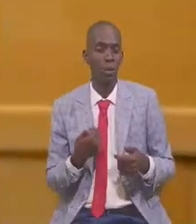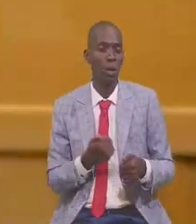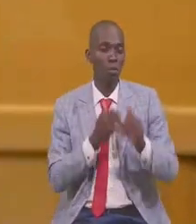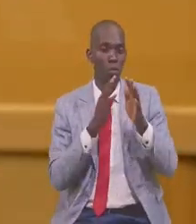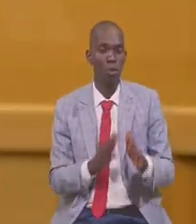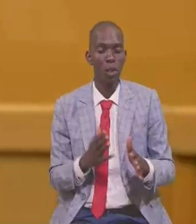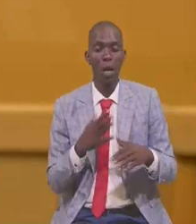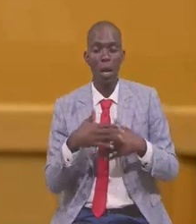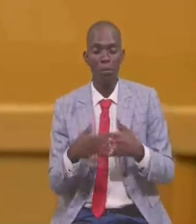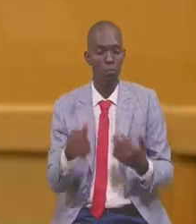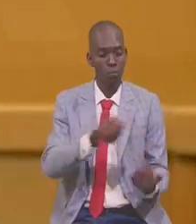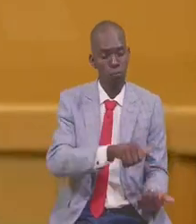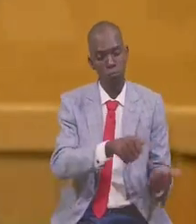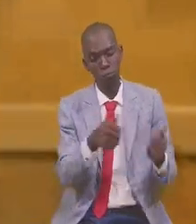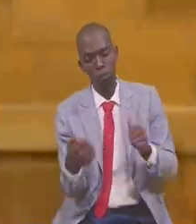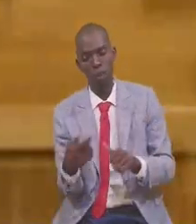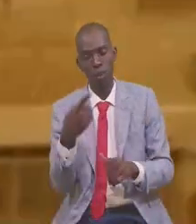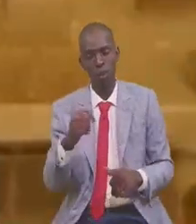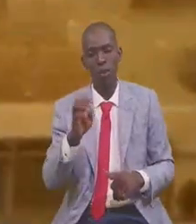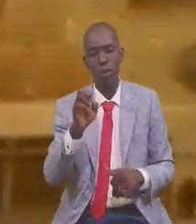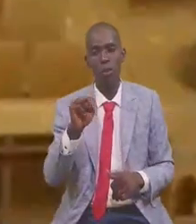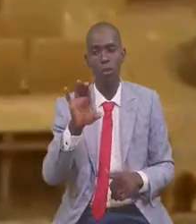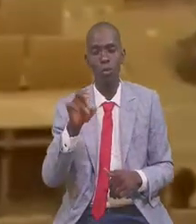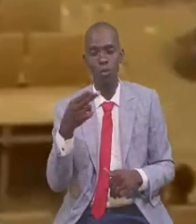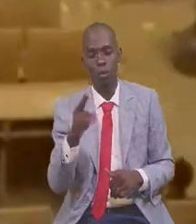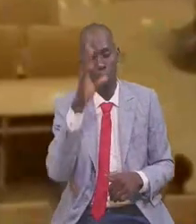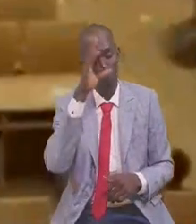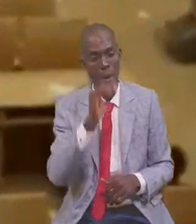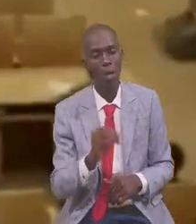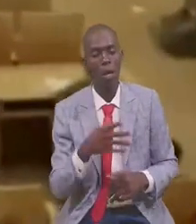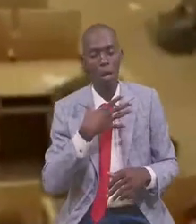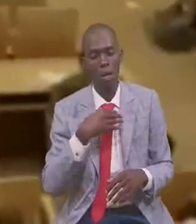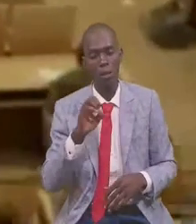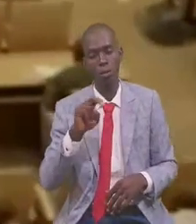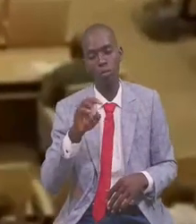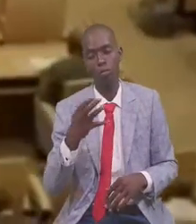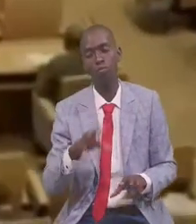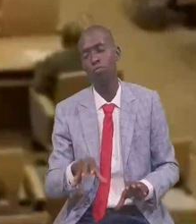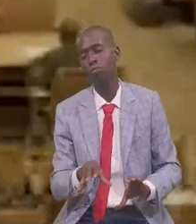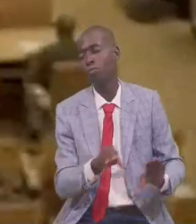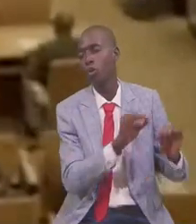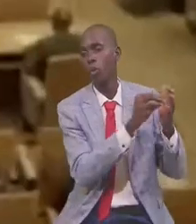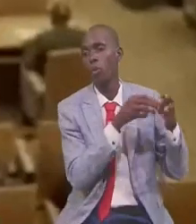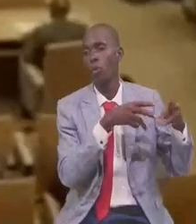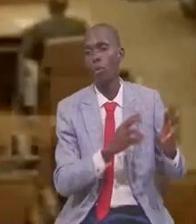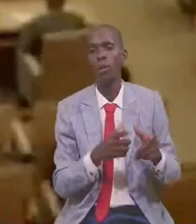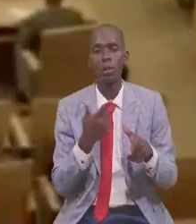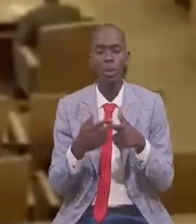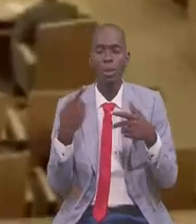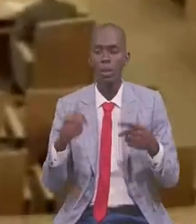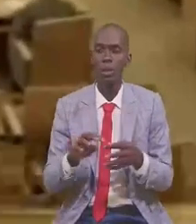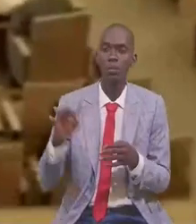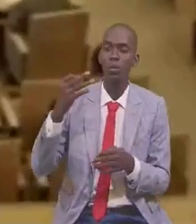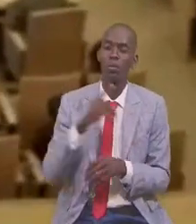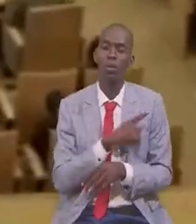l'Eunoque, et l'Éthiopien allait, l'Esprit de l'Éternel en l'enleva de face dans un